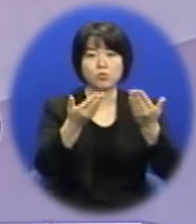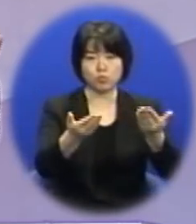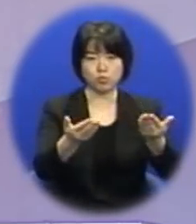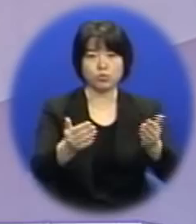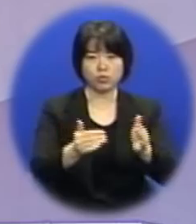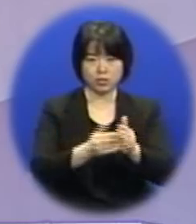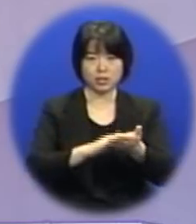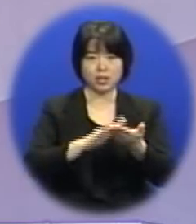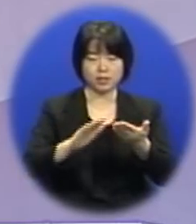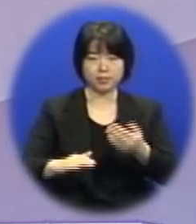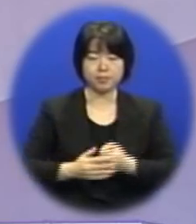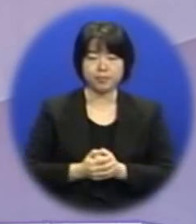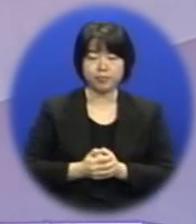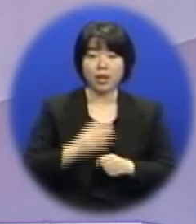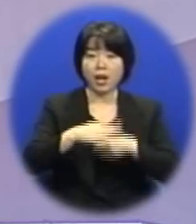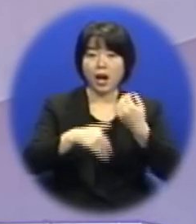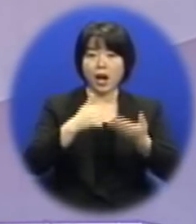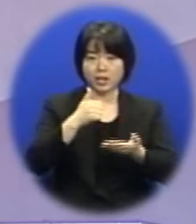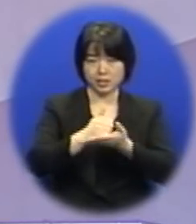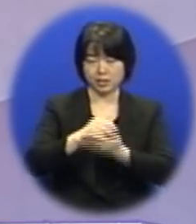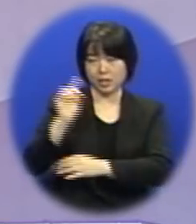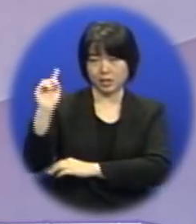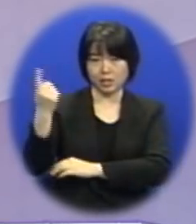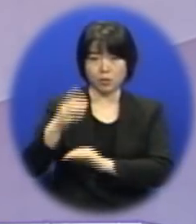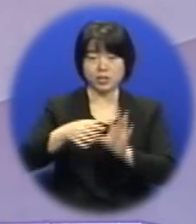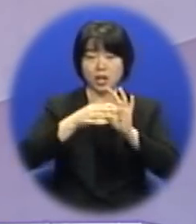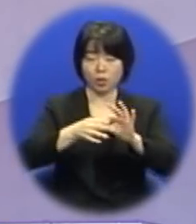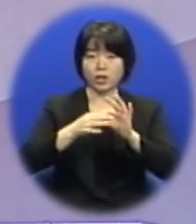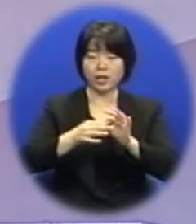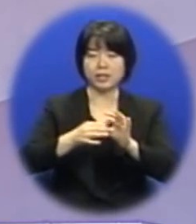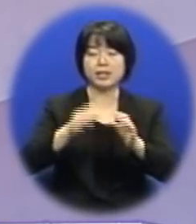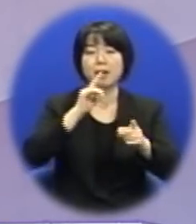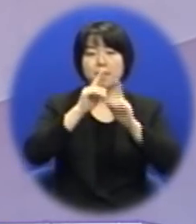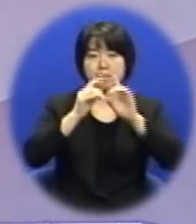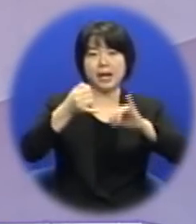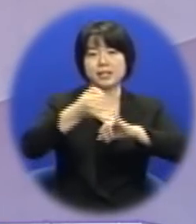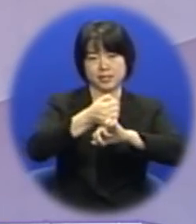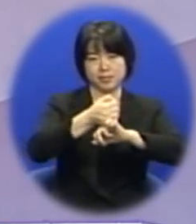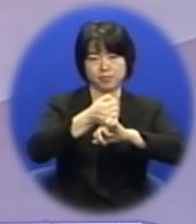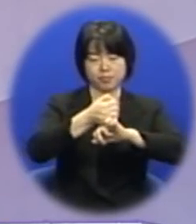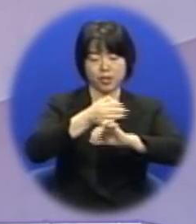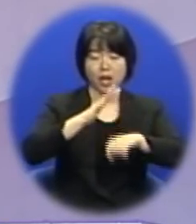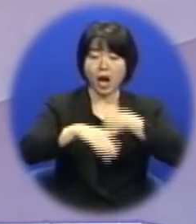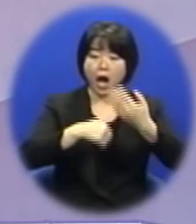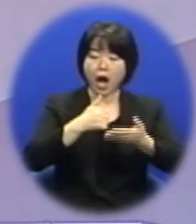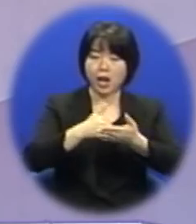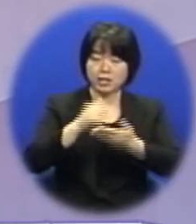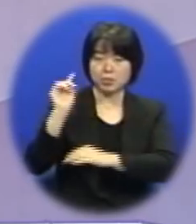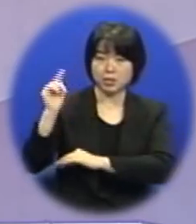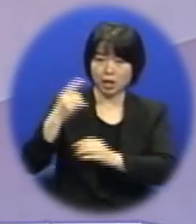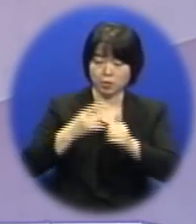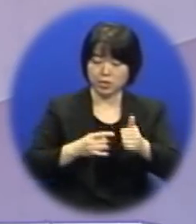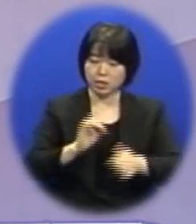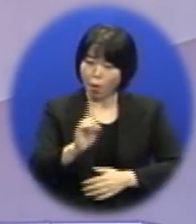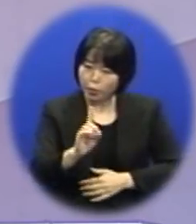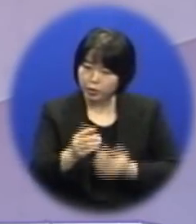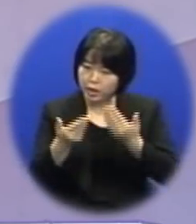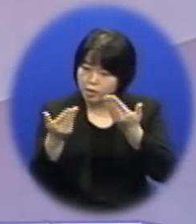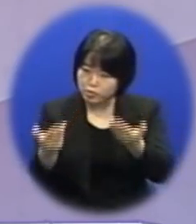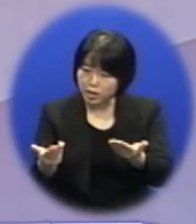하나님과 다윗의 관계는 언약의 관계입니다. 하나님이 다윗에게 어떻게 해주시겠다는 약속을 먼저 주신